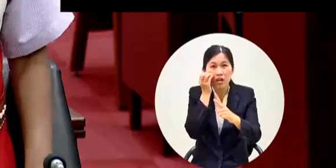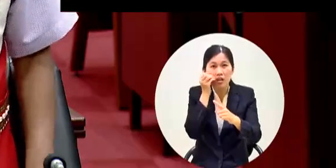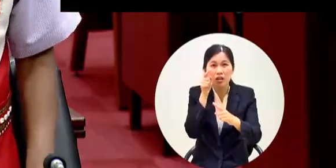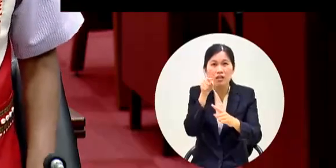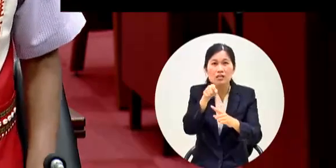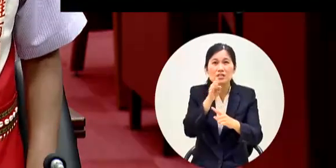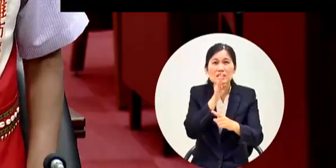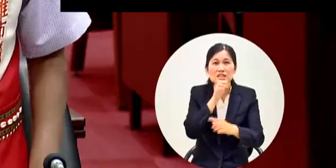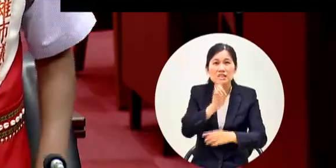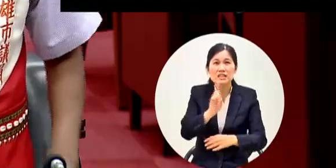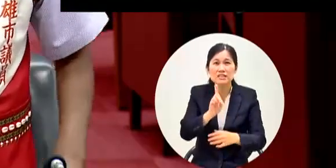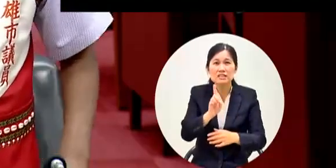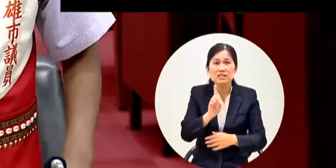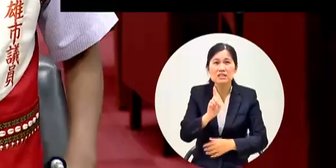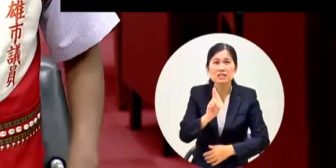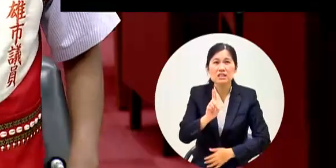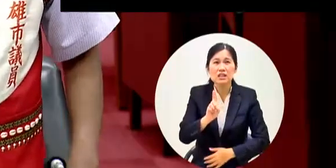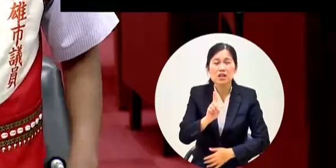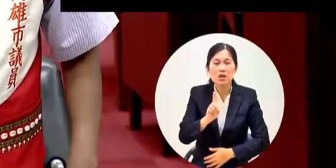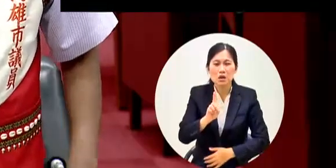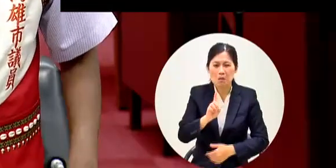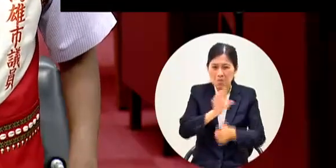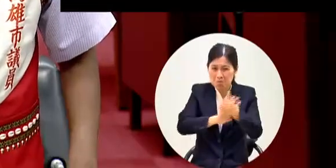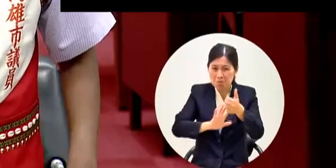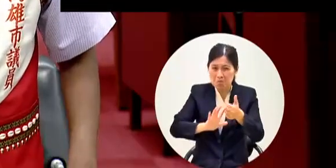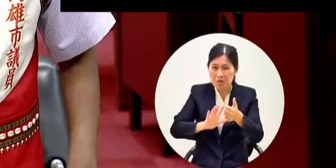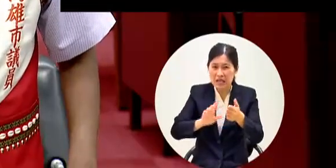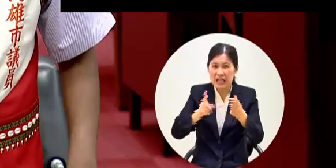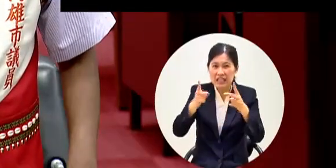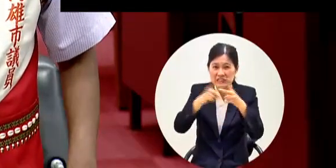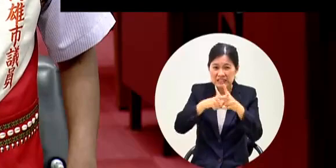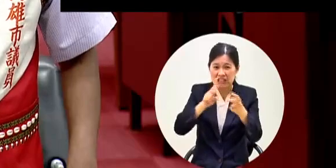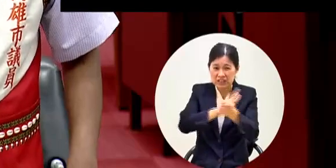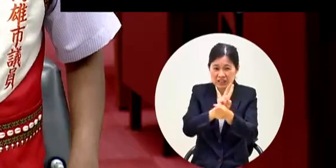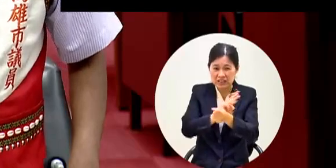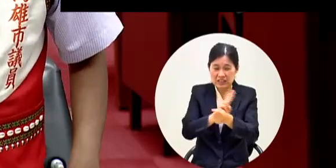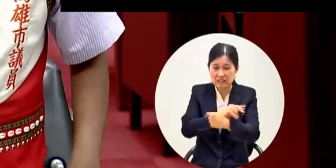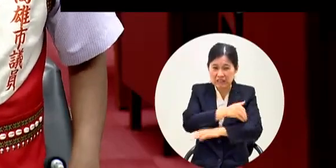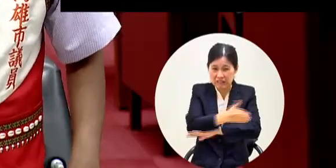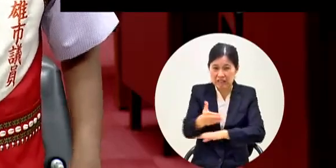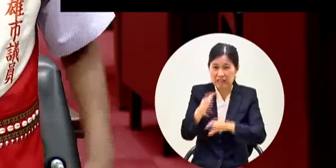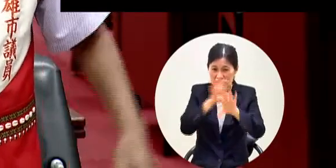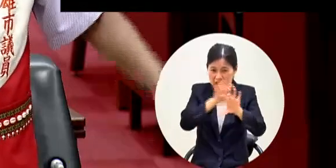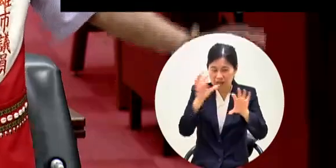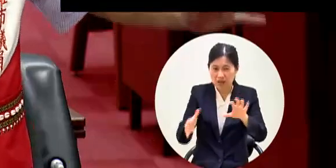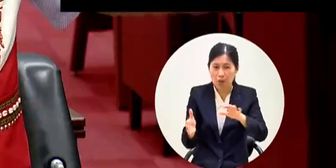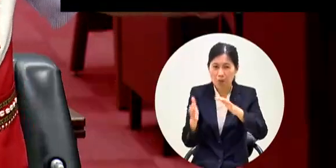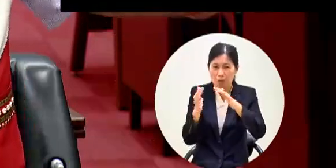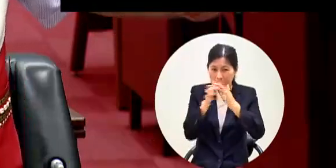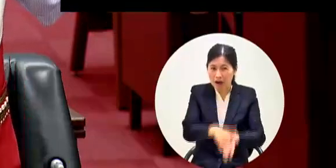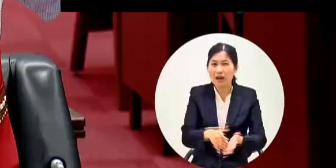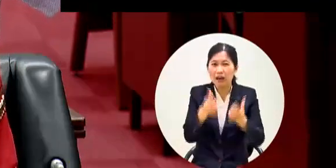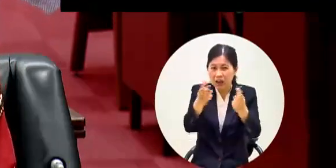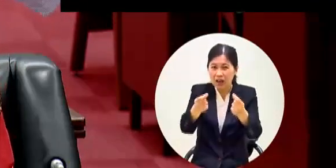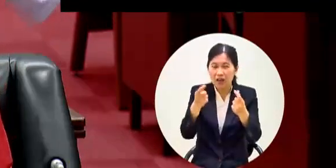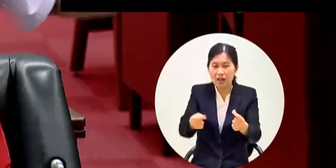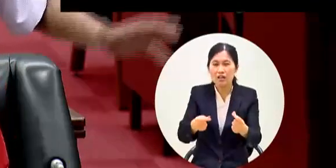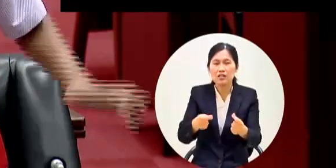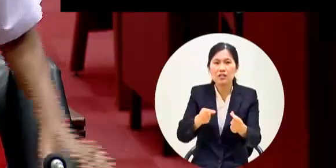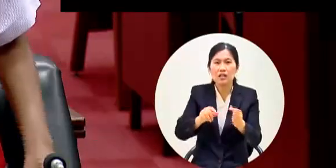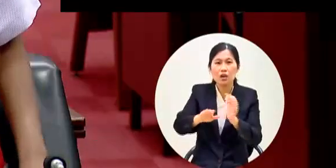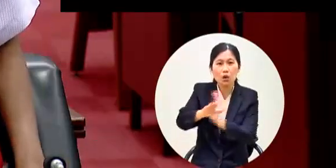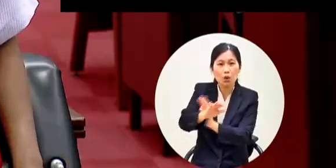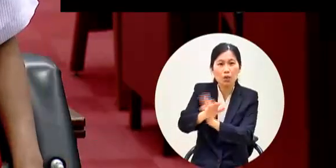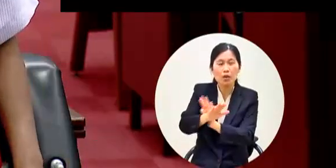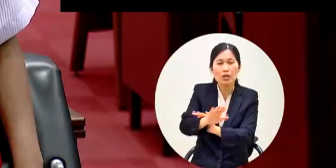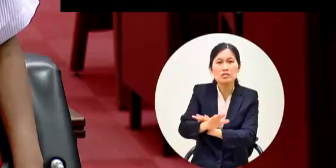你的血经历，从北部到大师单位到现在，市长重用你就